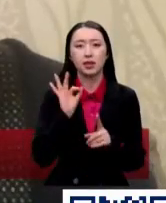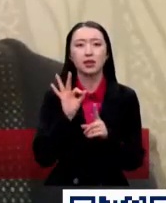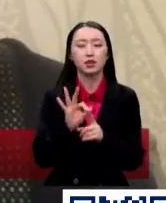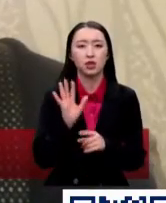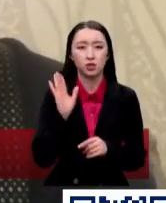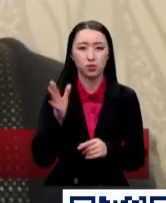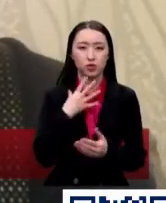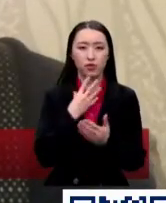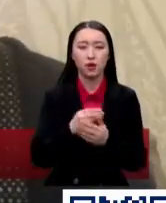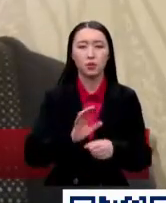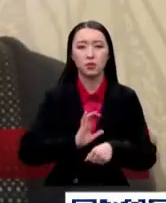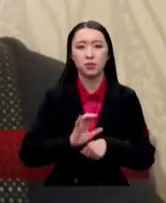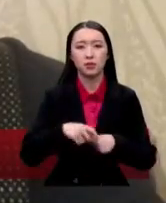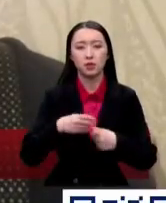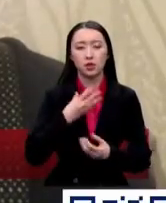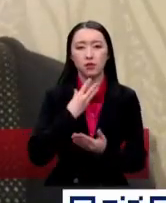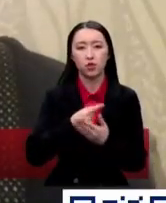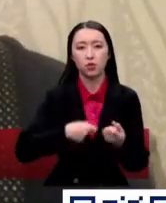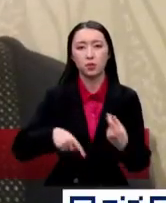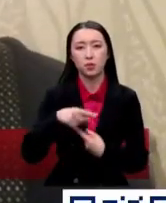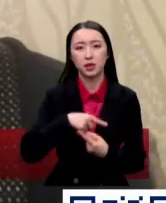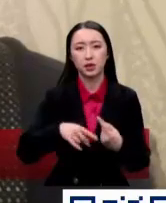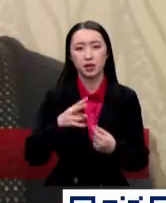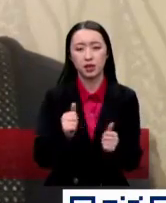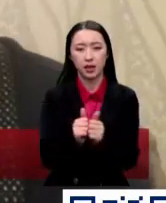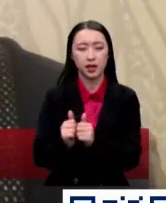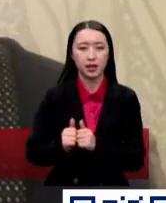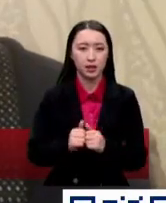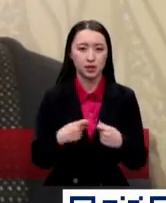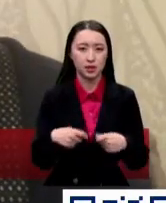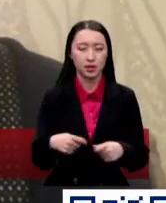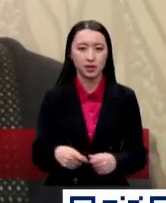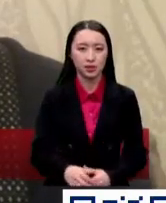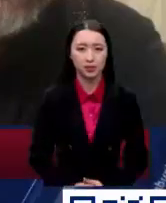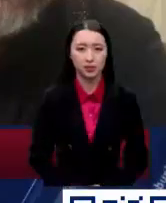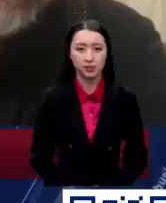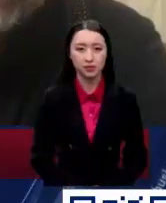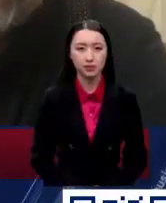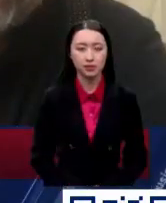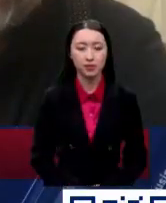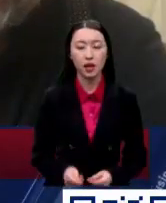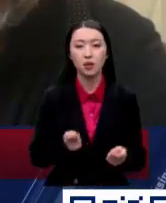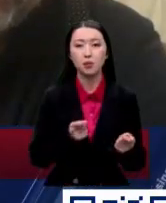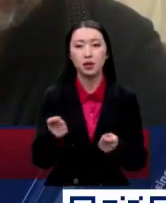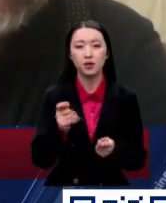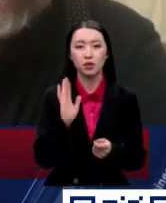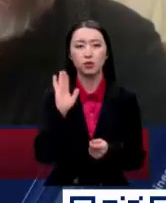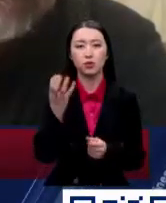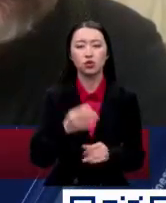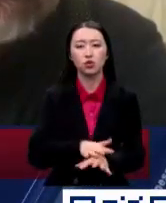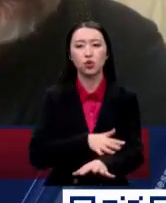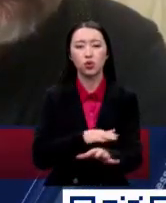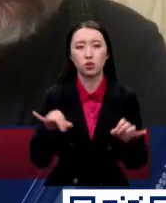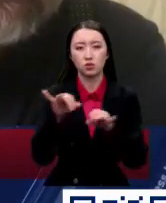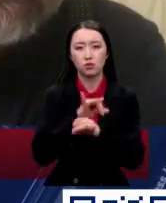своих производителей, свой бизнес на насыщение внутреннего рынка. Ну, правительству наверняка предстоят еще долгие процессы